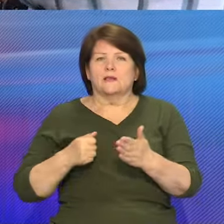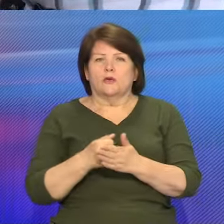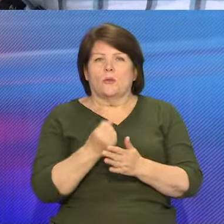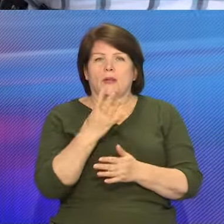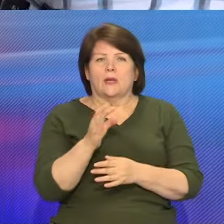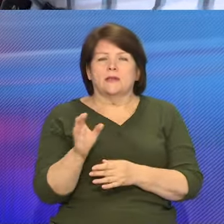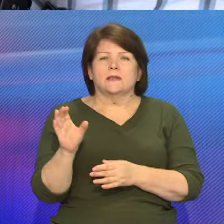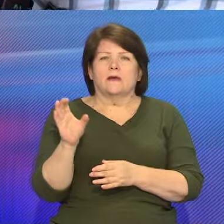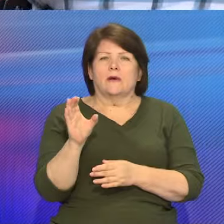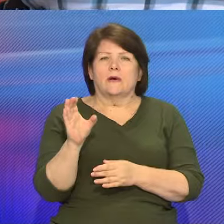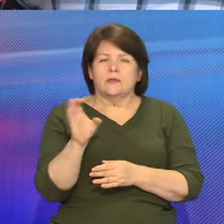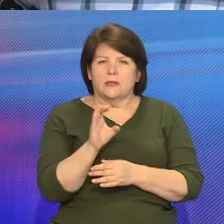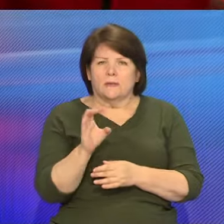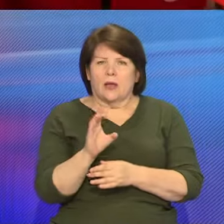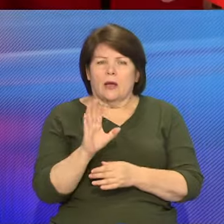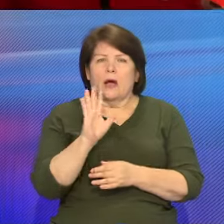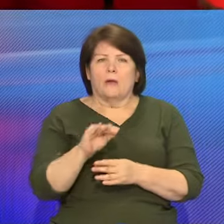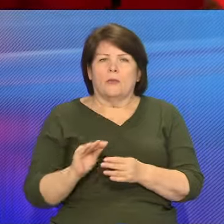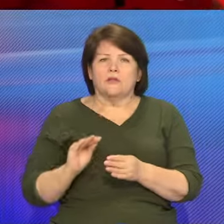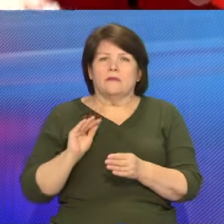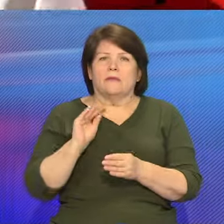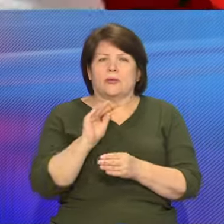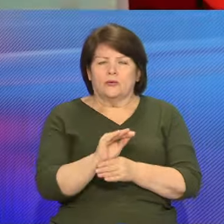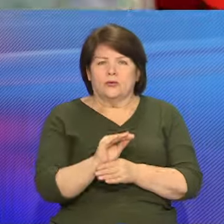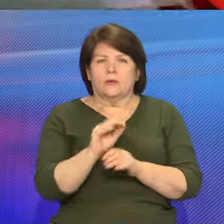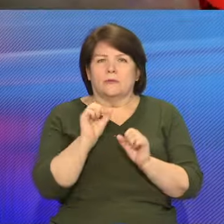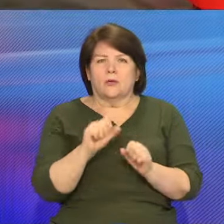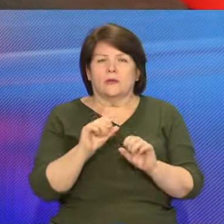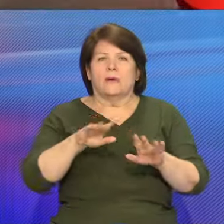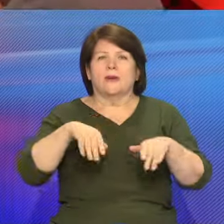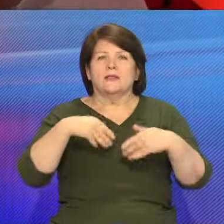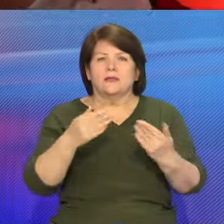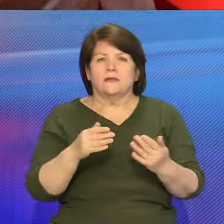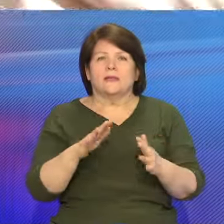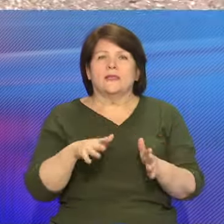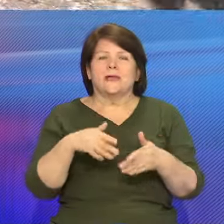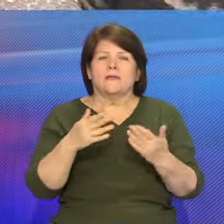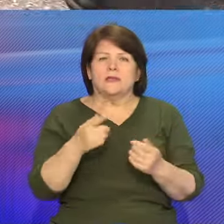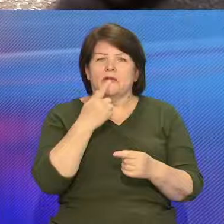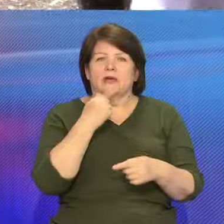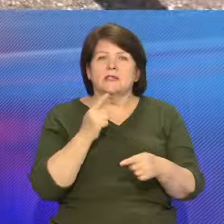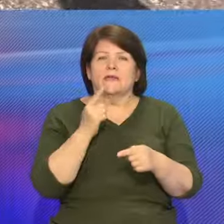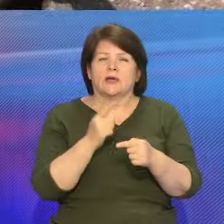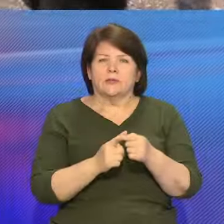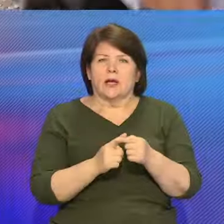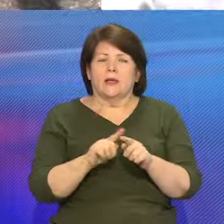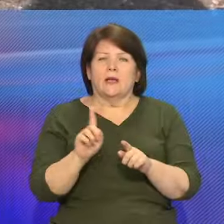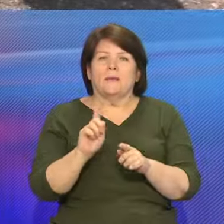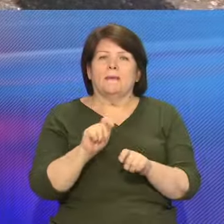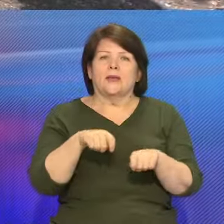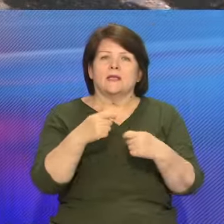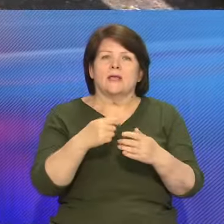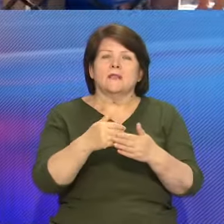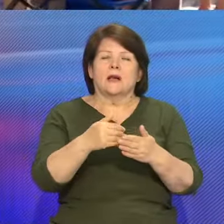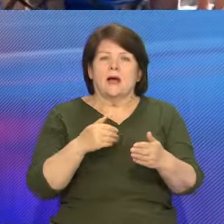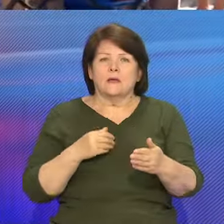15 вересня. Ахвотные подключиться до доброчинного марафона могут звернуться у представництва Червоного крыжа або передать загадзя